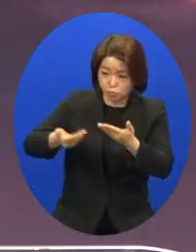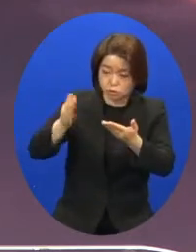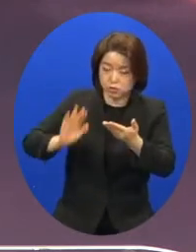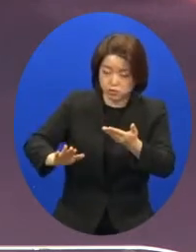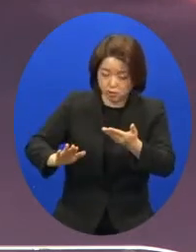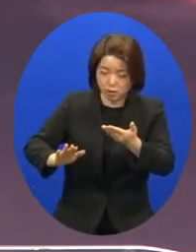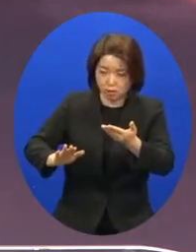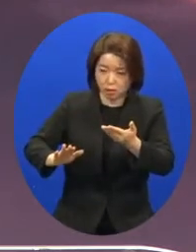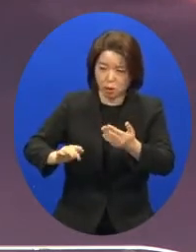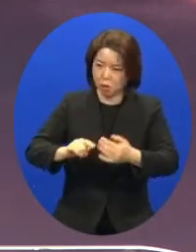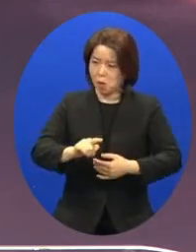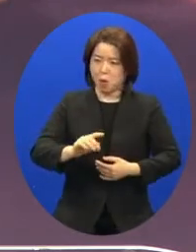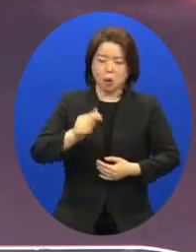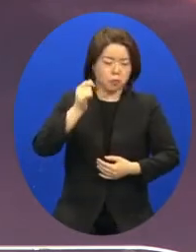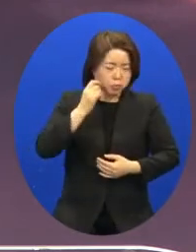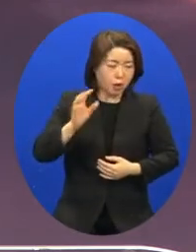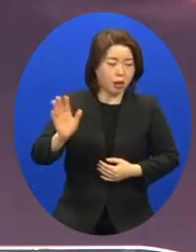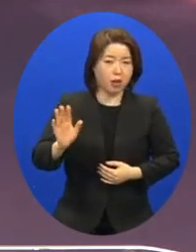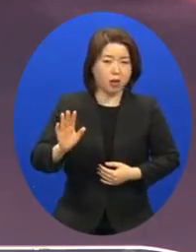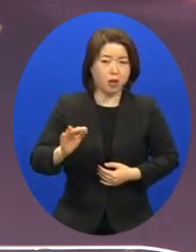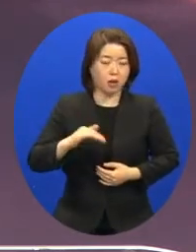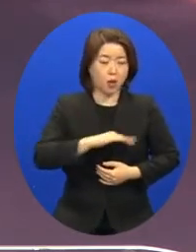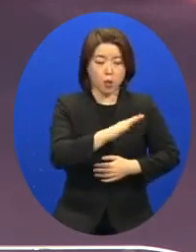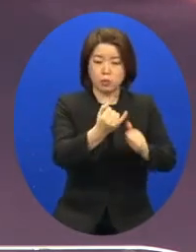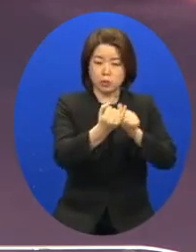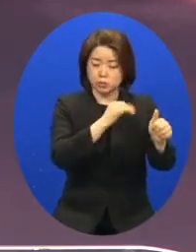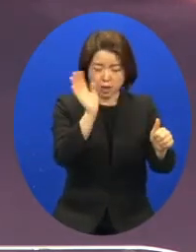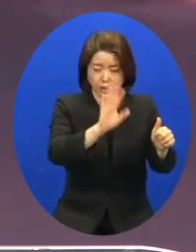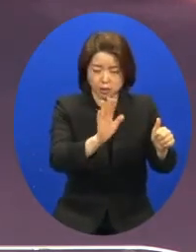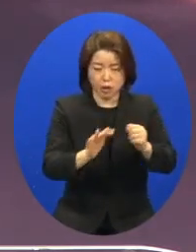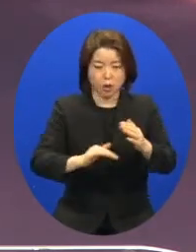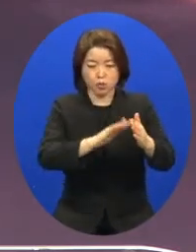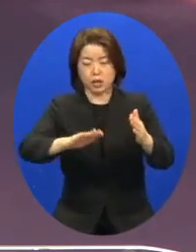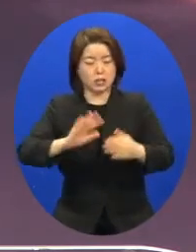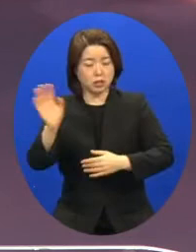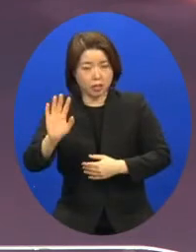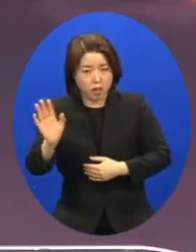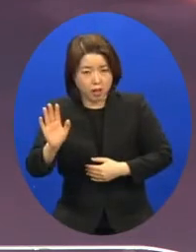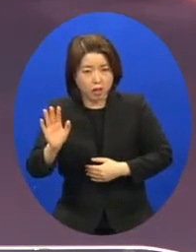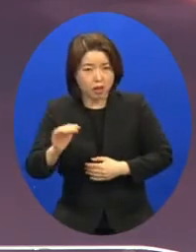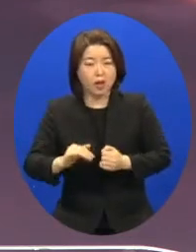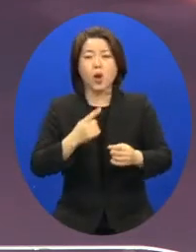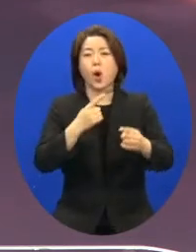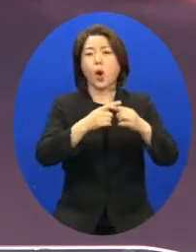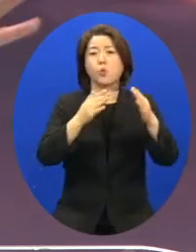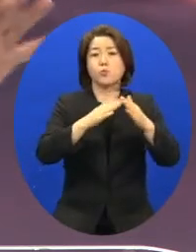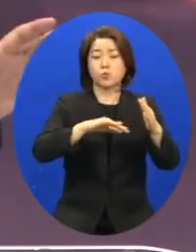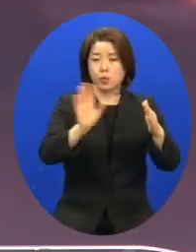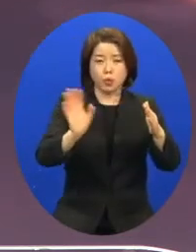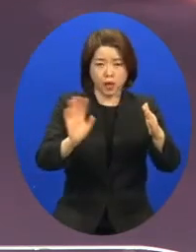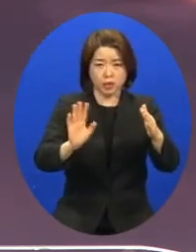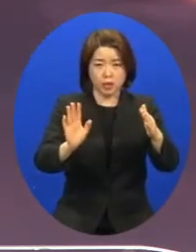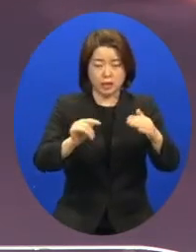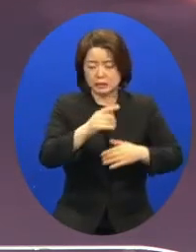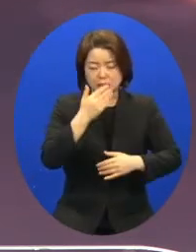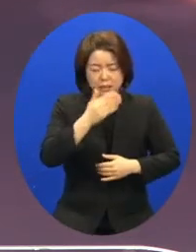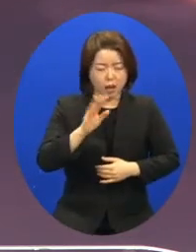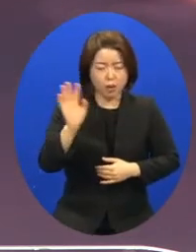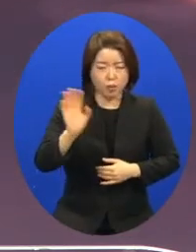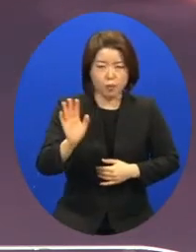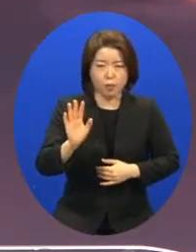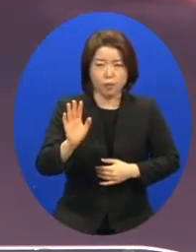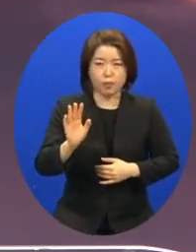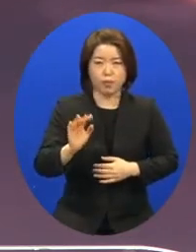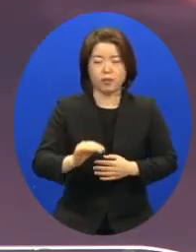하나 되라. 못해요. 우리 부부는 안 돼요. 우리 가정은 안 돼요. 우리 교회는 이제는 전혀 그럴 가능성이